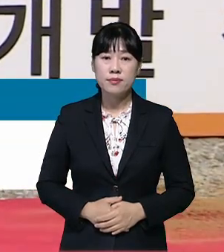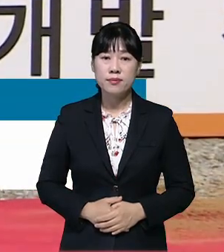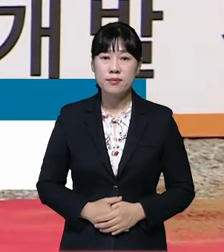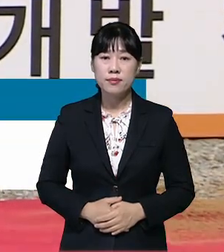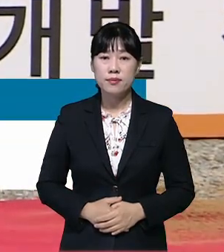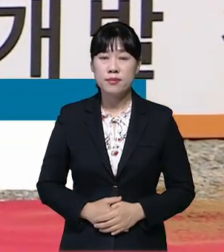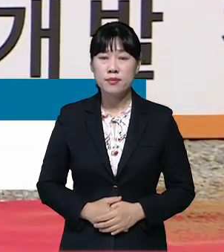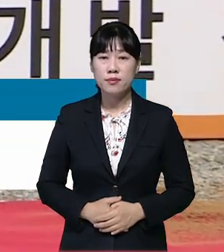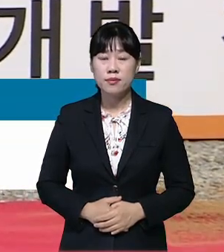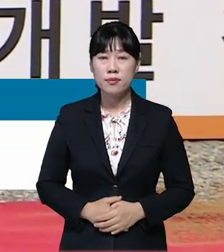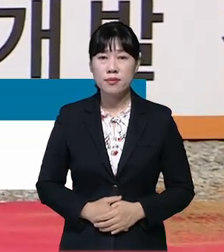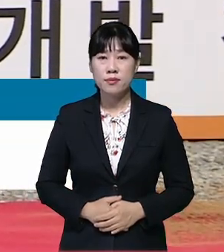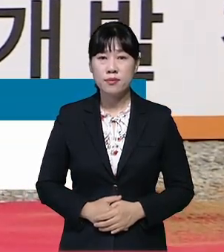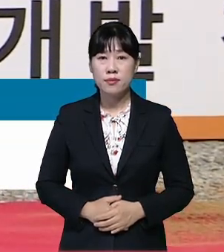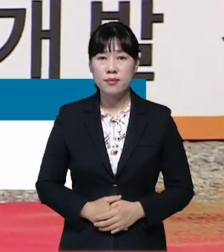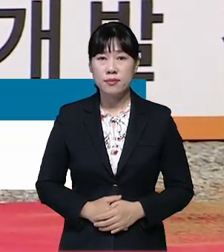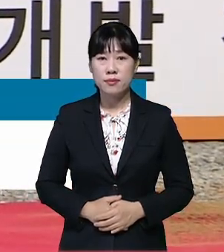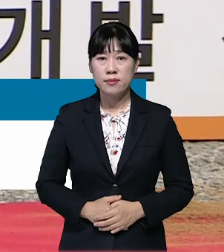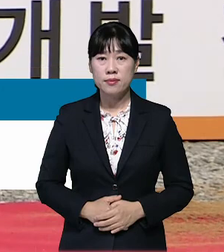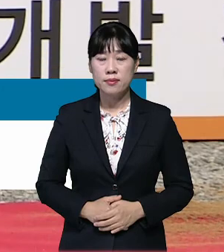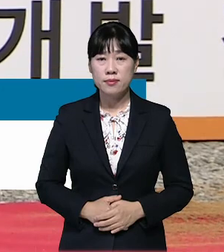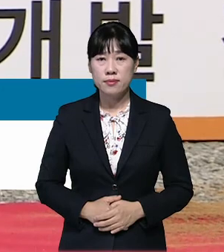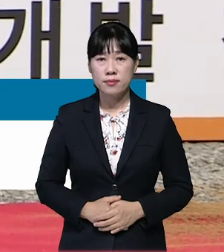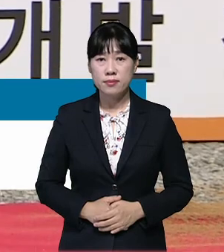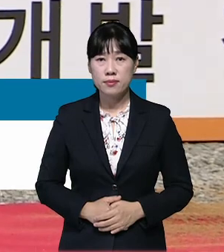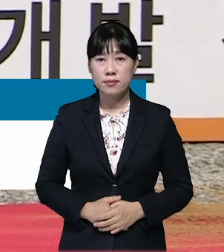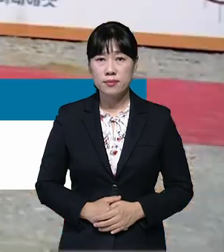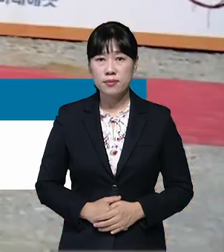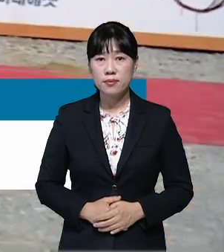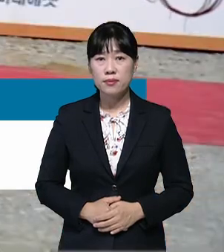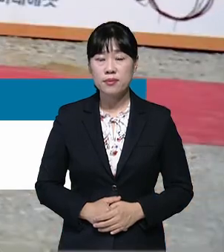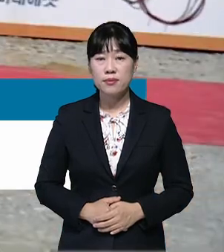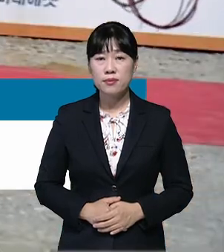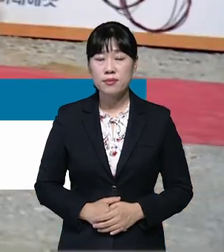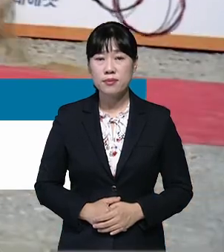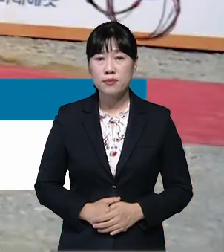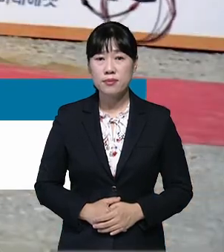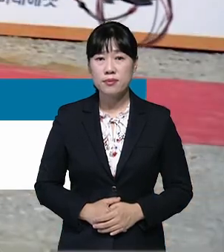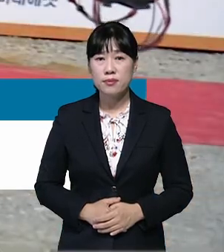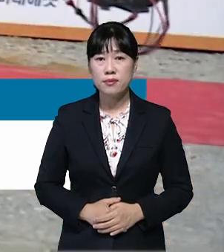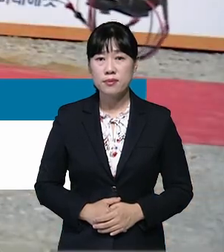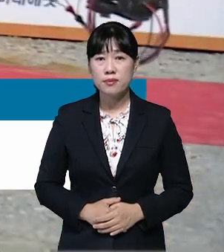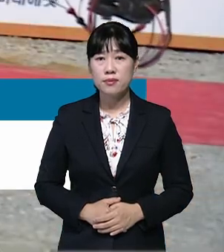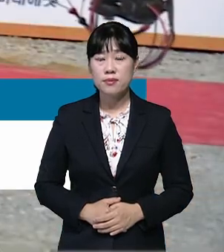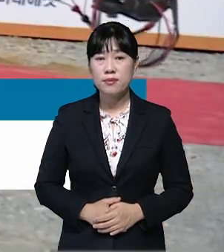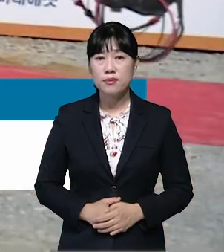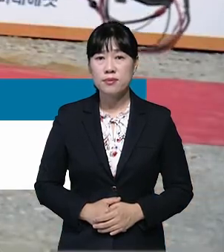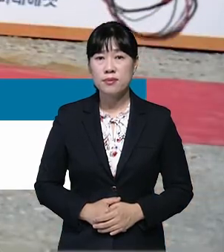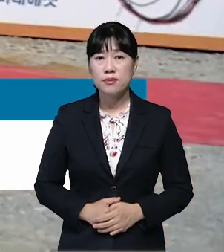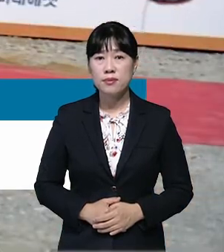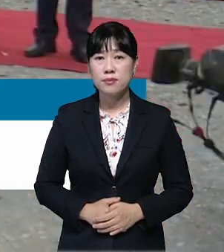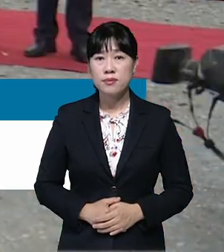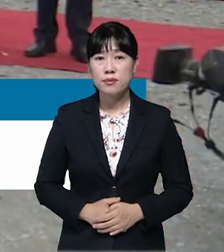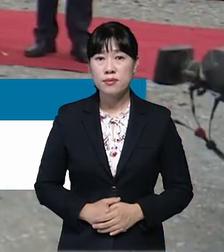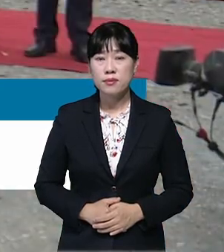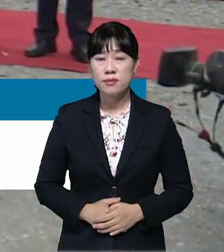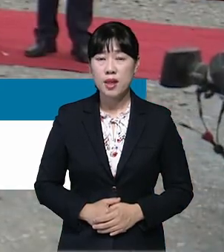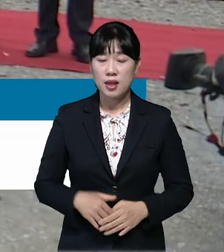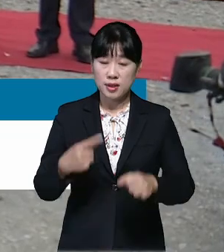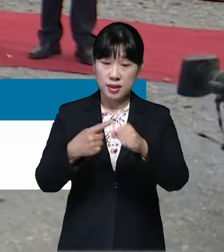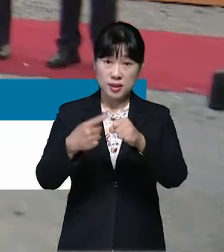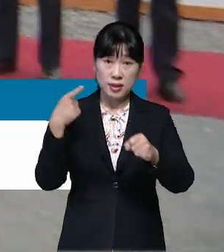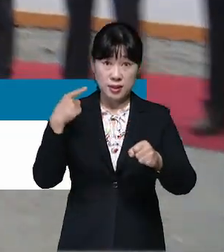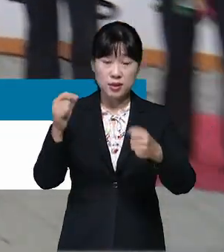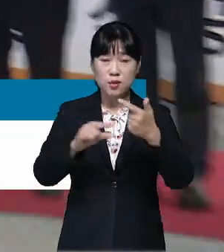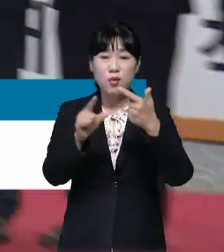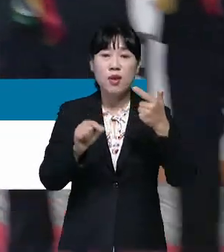여수경도 해양관광단지의 시작을 알리는 첫 삽이 이루어지고 있습니다. 지난해